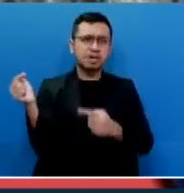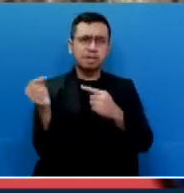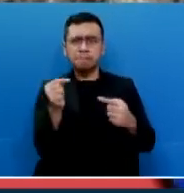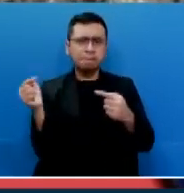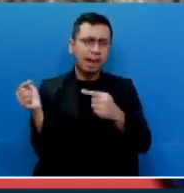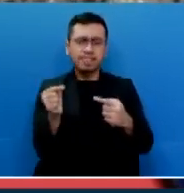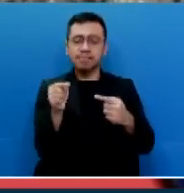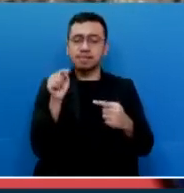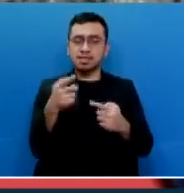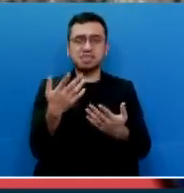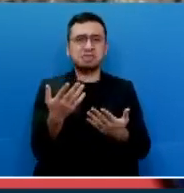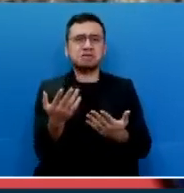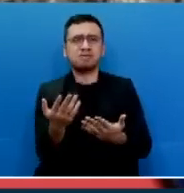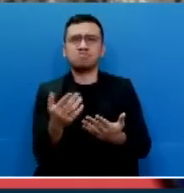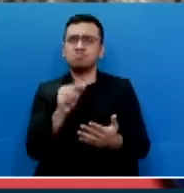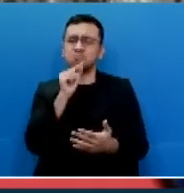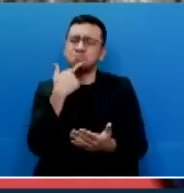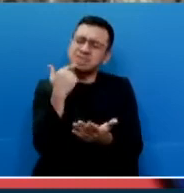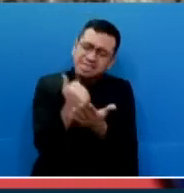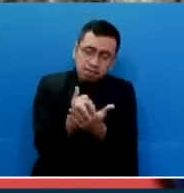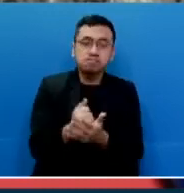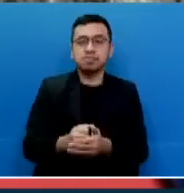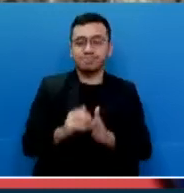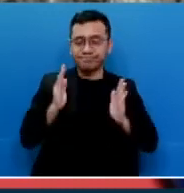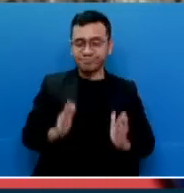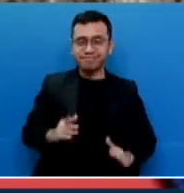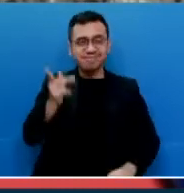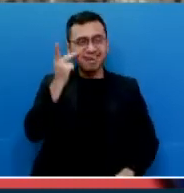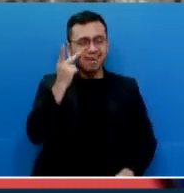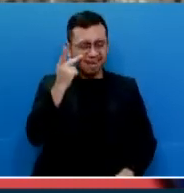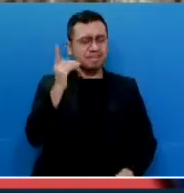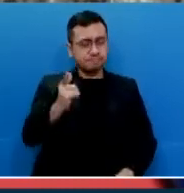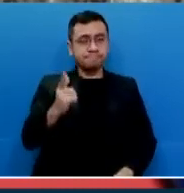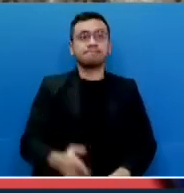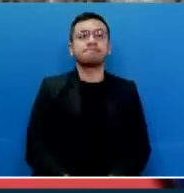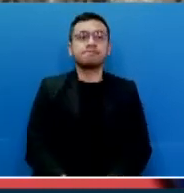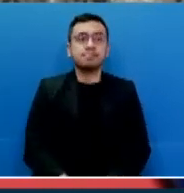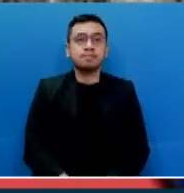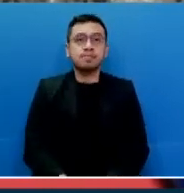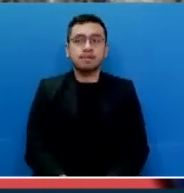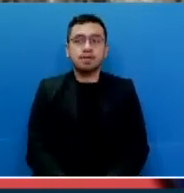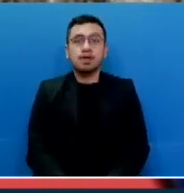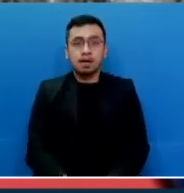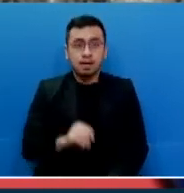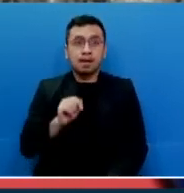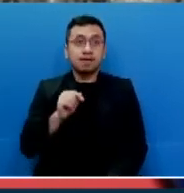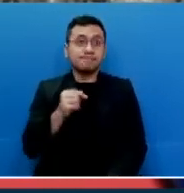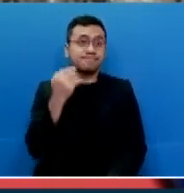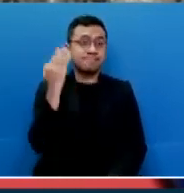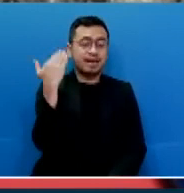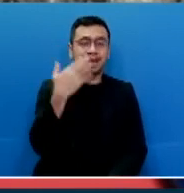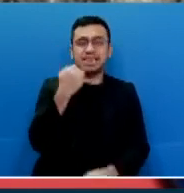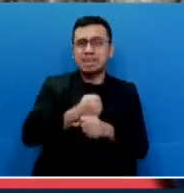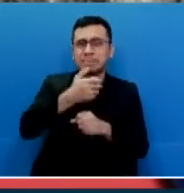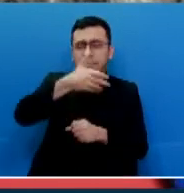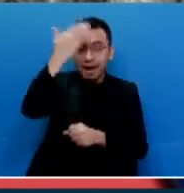wakil presiden gitu kalau kita lihat ini paskali Ini gambar ya karena ketika ee sangat ekspresif ini kemudian ada mengingatkan dari